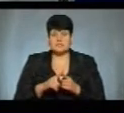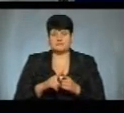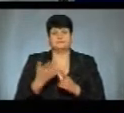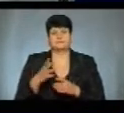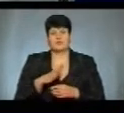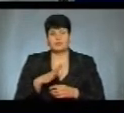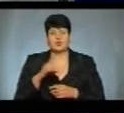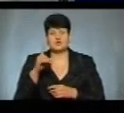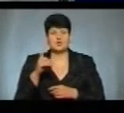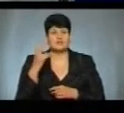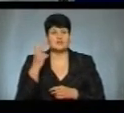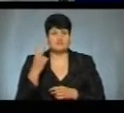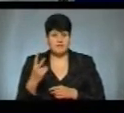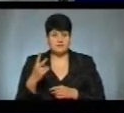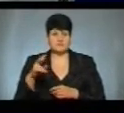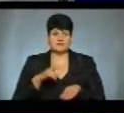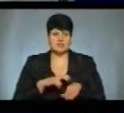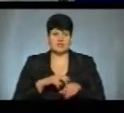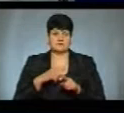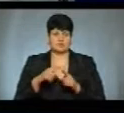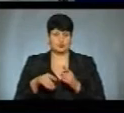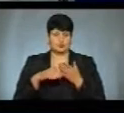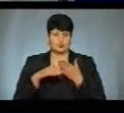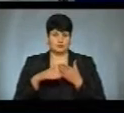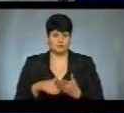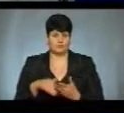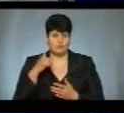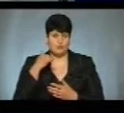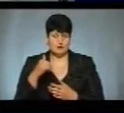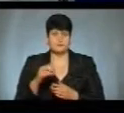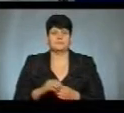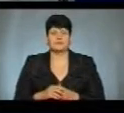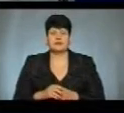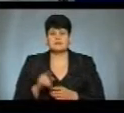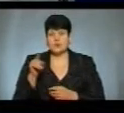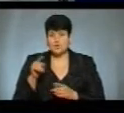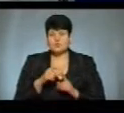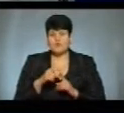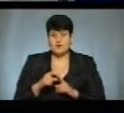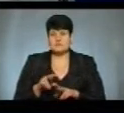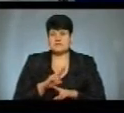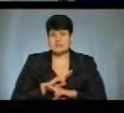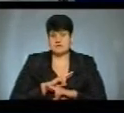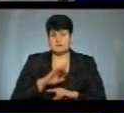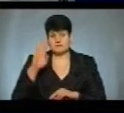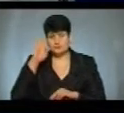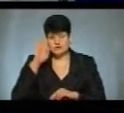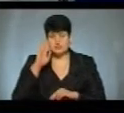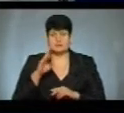лінію 102 від лікаря бригади швидкої допомоги, розповів речник Нацполіції області Сергій Крета. За його словами, загиблий місцевий